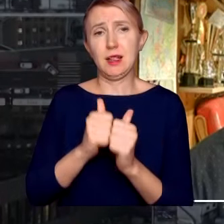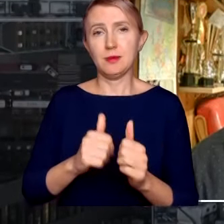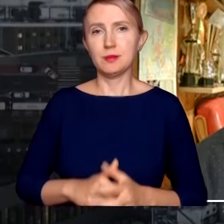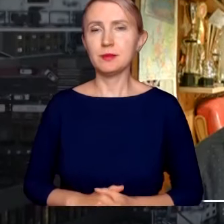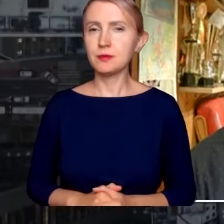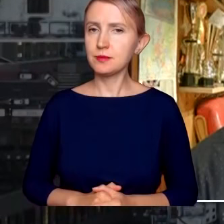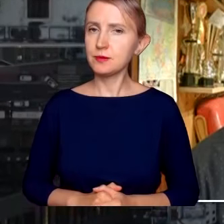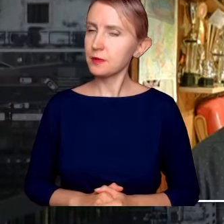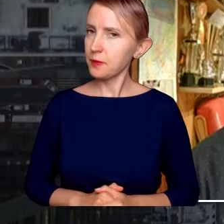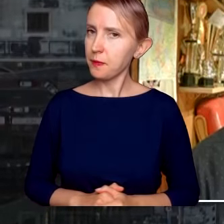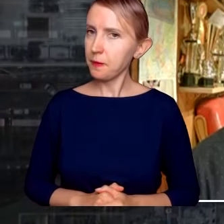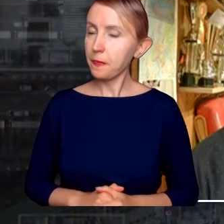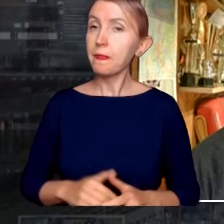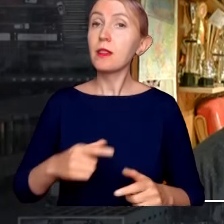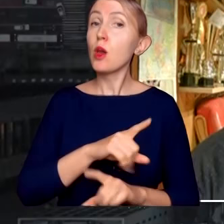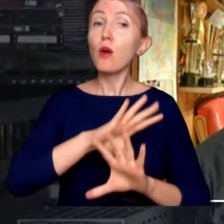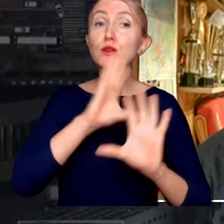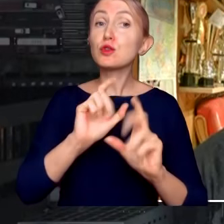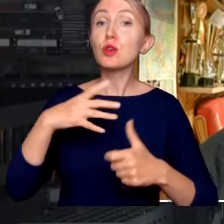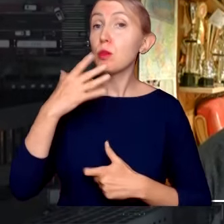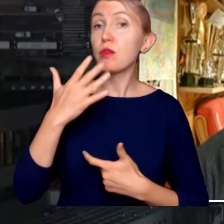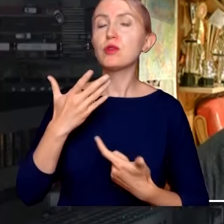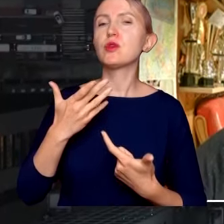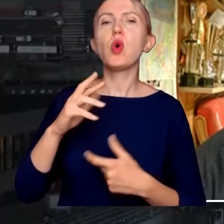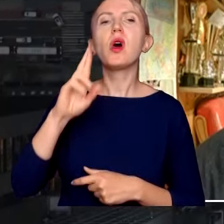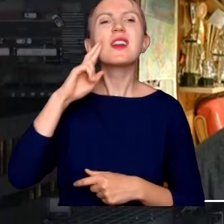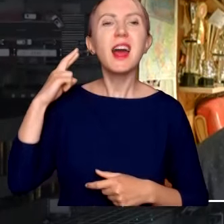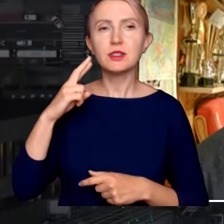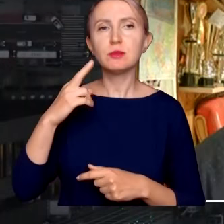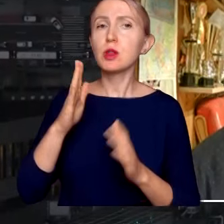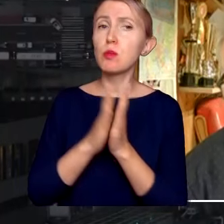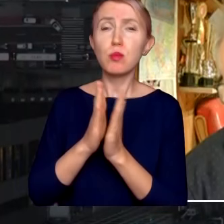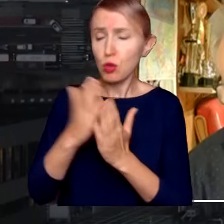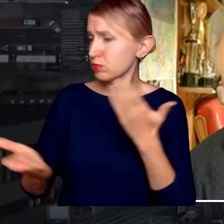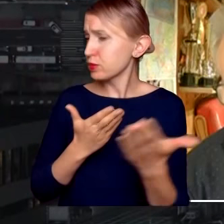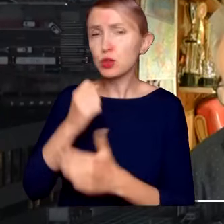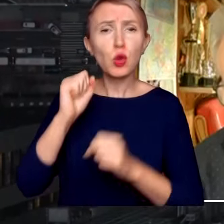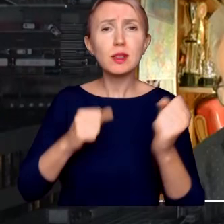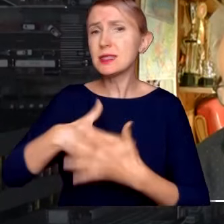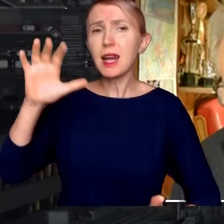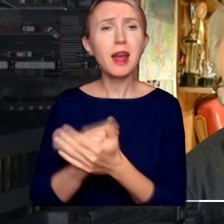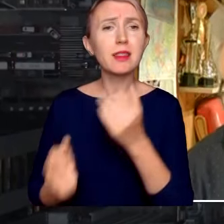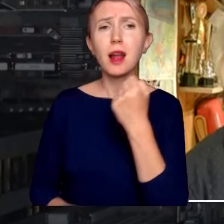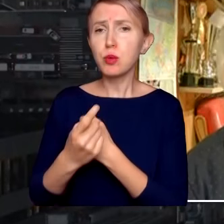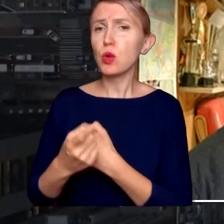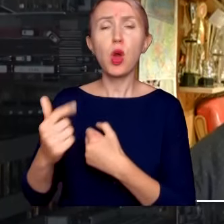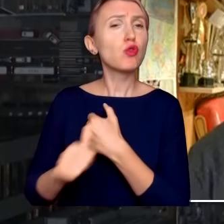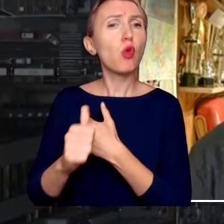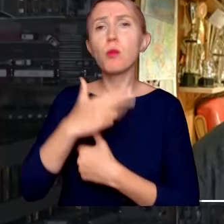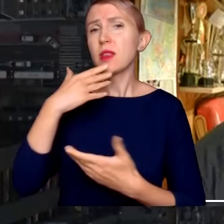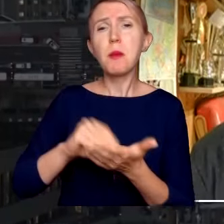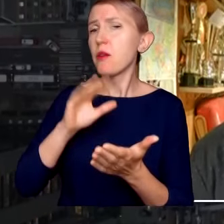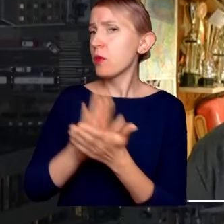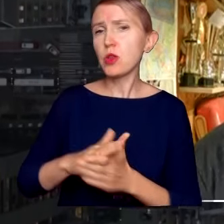reklamy muszę wszystko puścić. Wszystko, co państwo powiedzieliście w studio, to jest czysty rasizm. I niech mnie pan pozwie, to jest skandaliczne. Dokument ojej nie mówi o nielegalnych